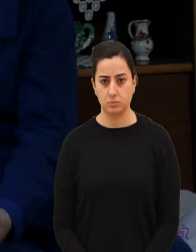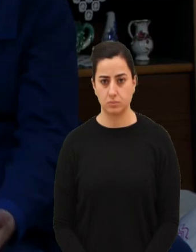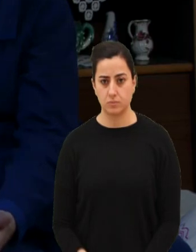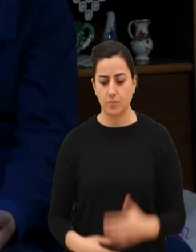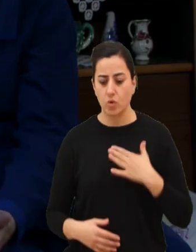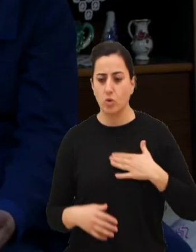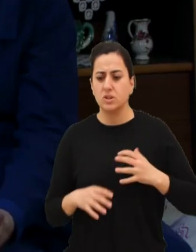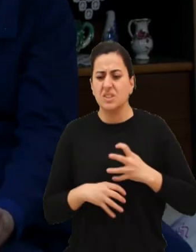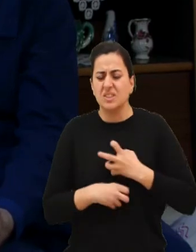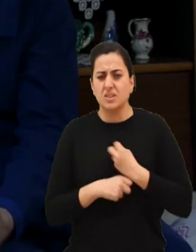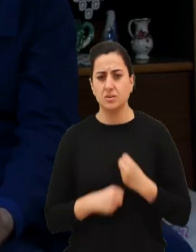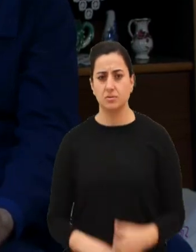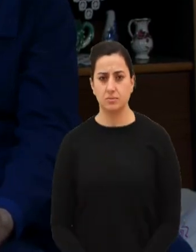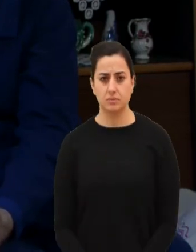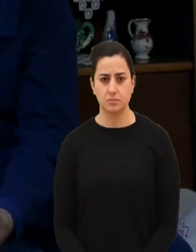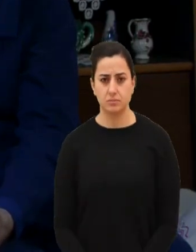Göğsüm sıkışıyor.